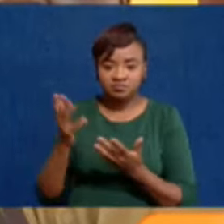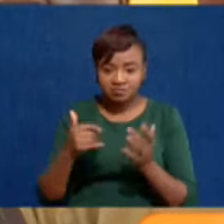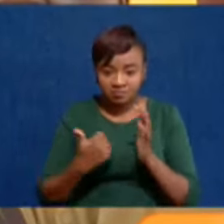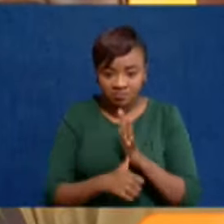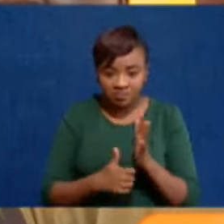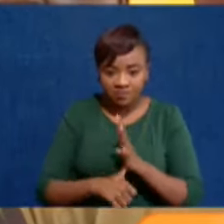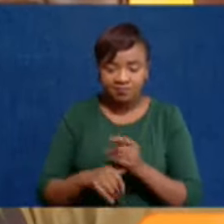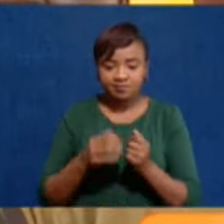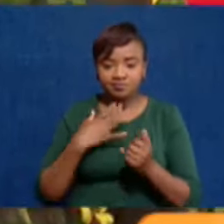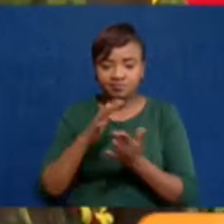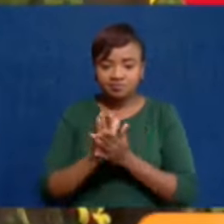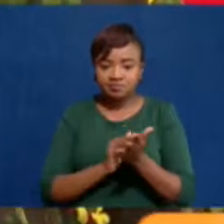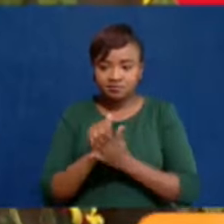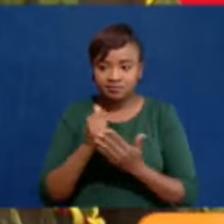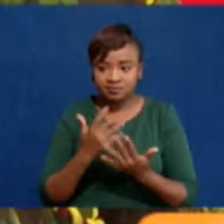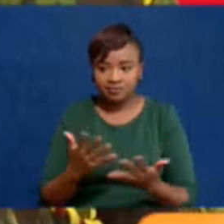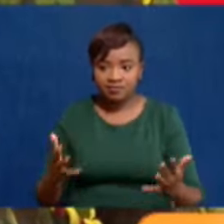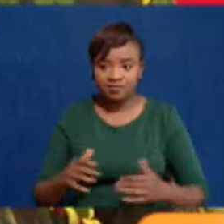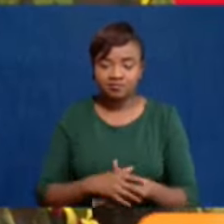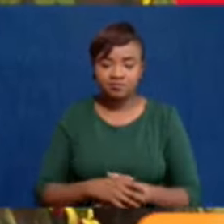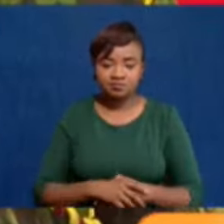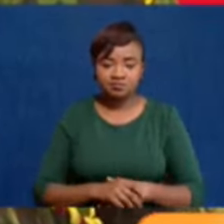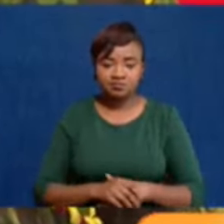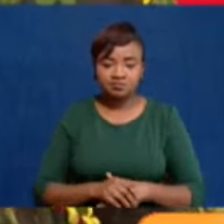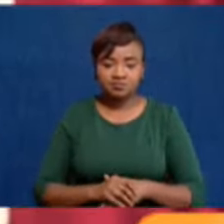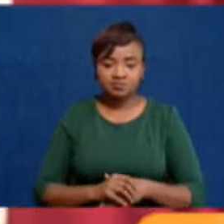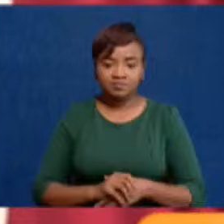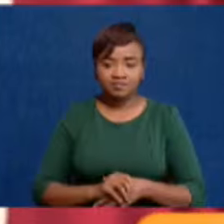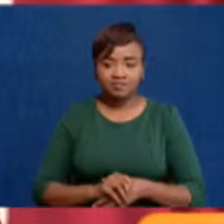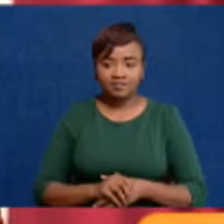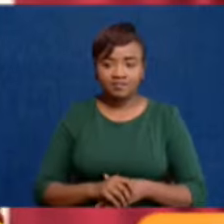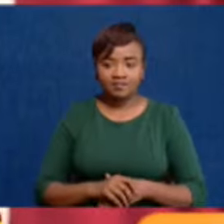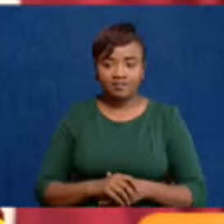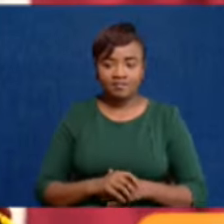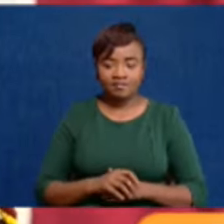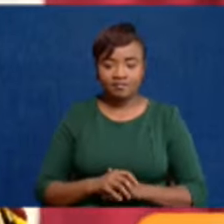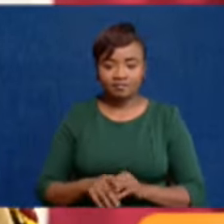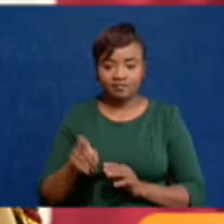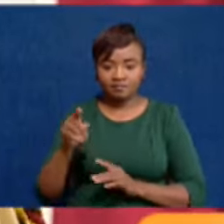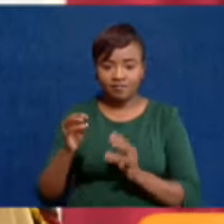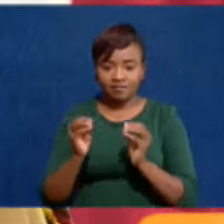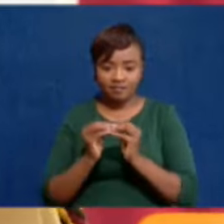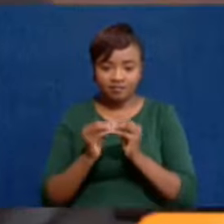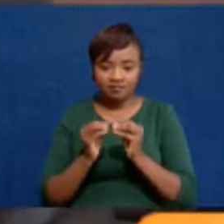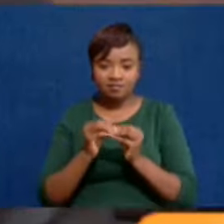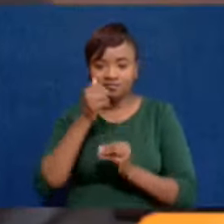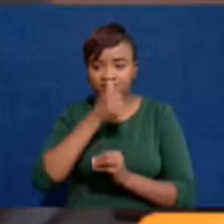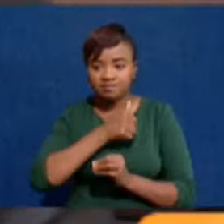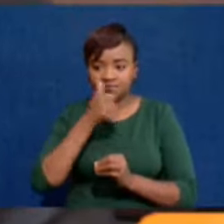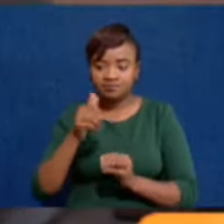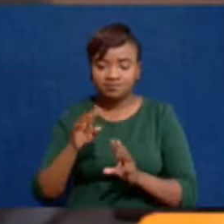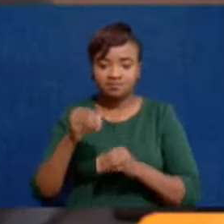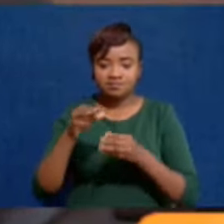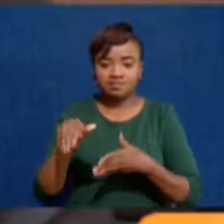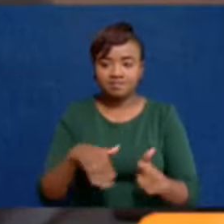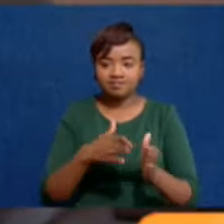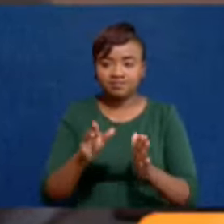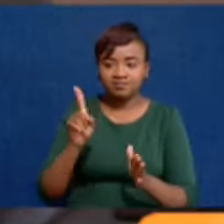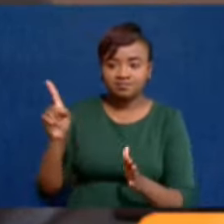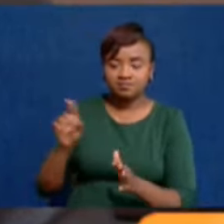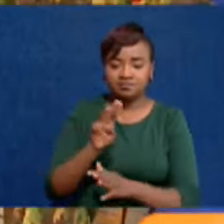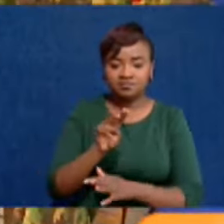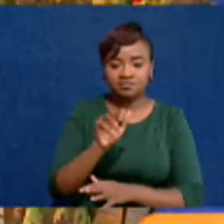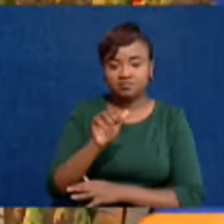cause destruction of property. Opportunities that exist. Mkutano huo wa faragha ulimpa Masengeli fursa ya kwanza